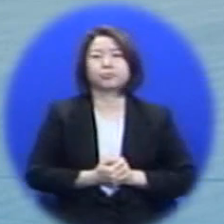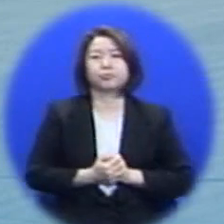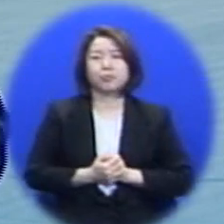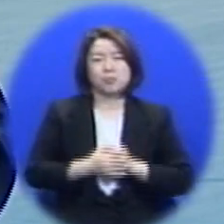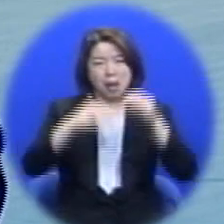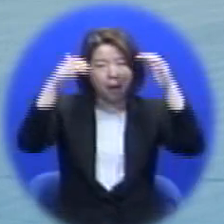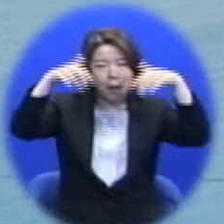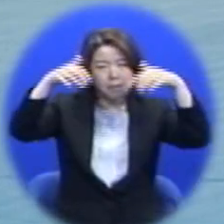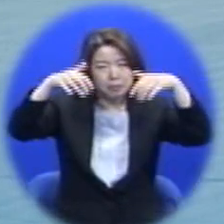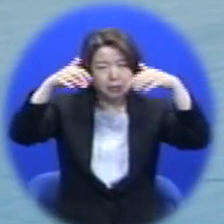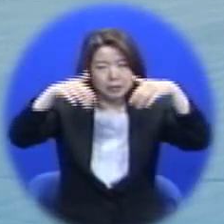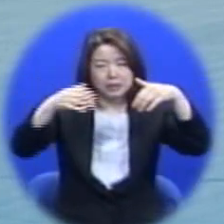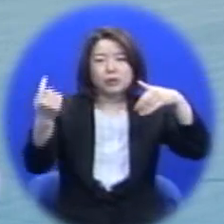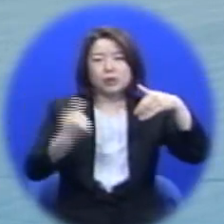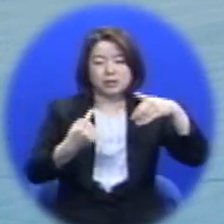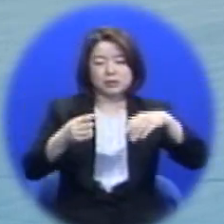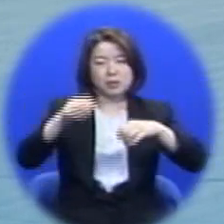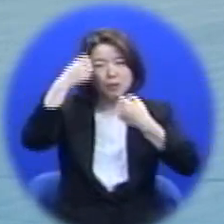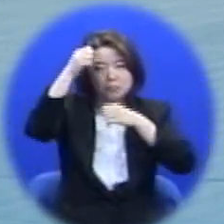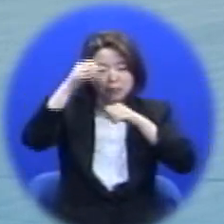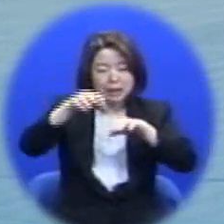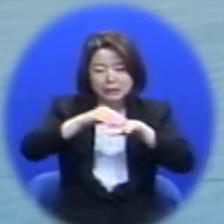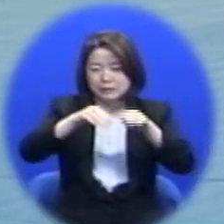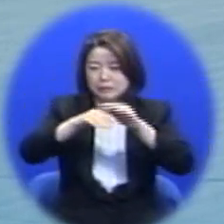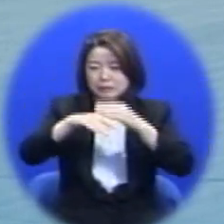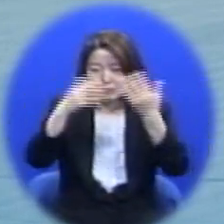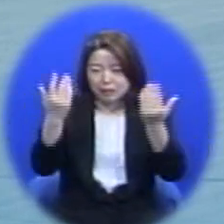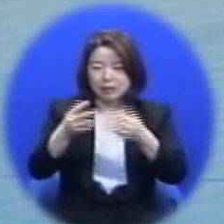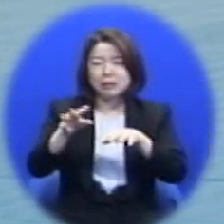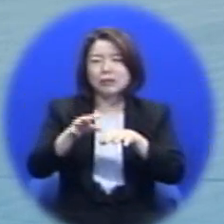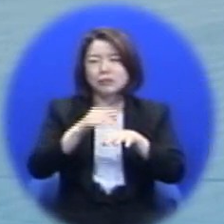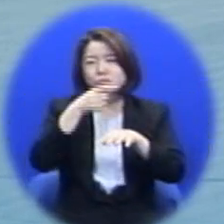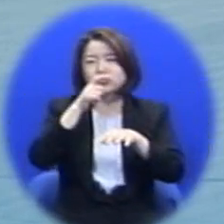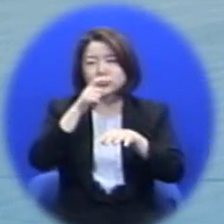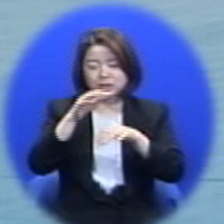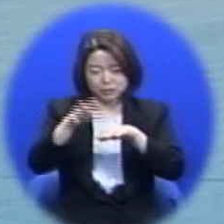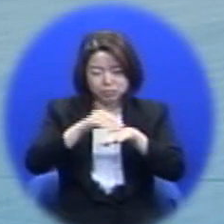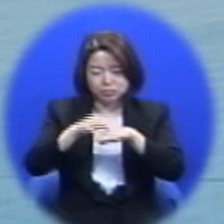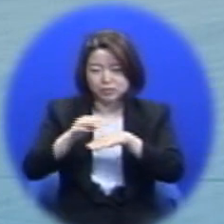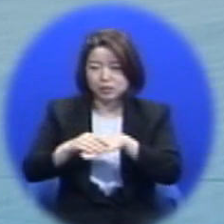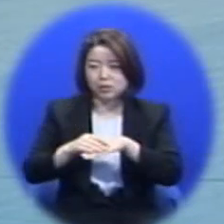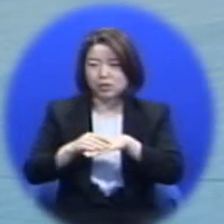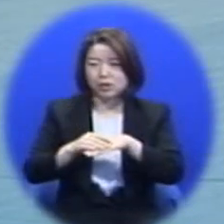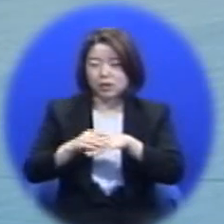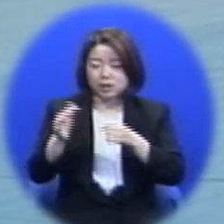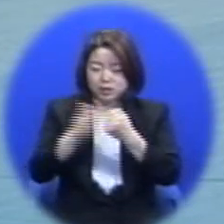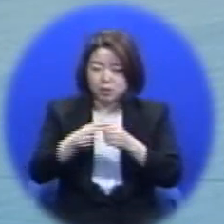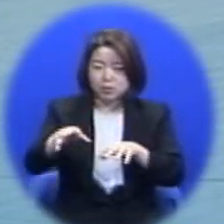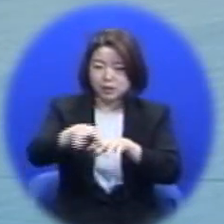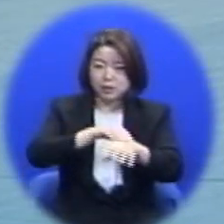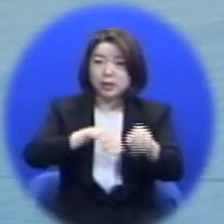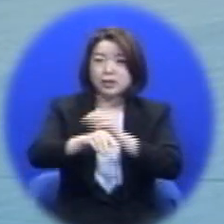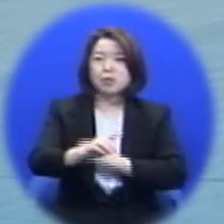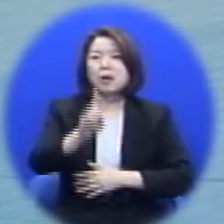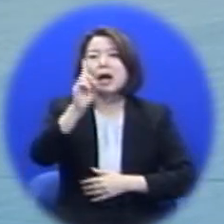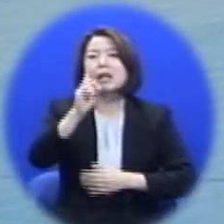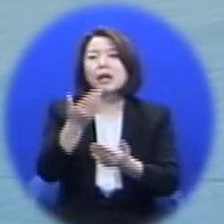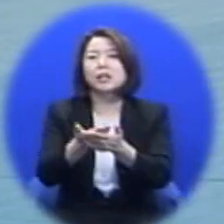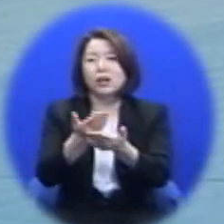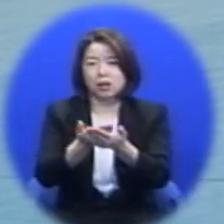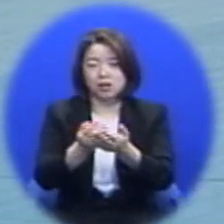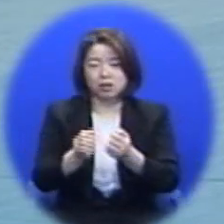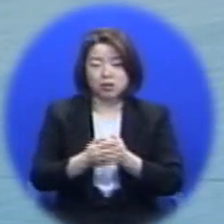비가 와서 발이 다 젖었는데 양말을 하나 얻을 수 없느냐는 거예요. 그 새벽에 양말을